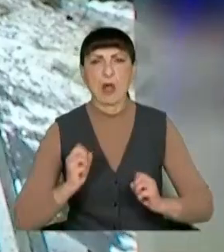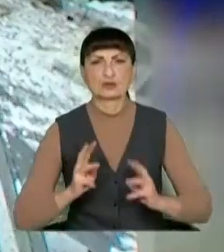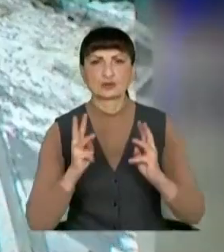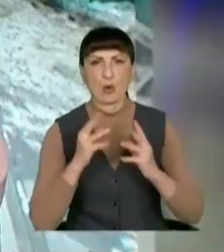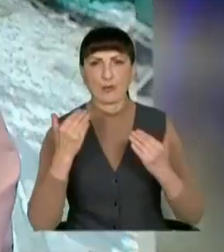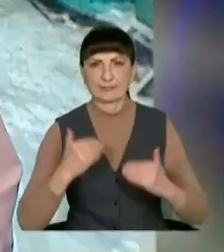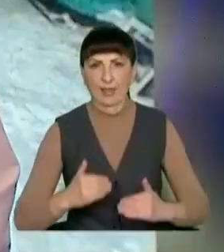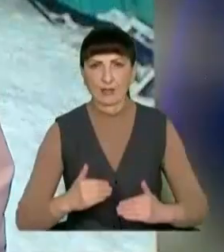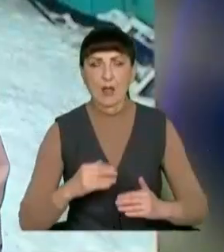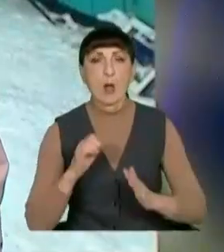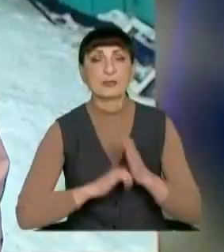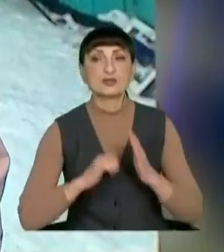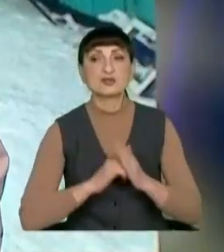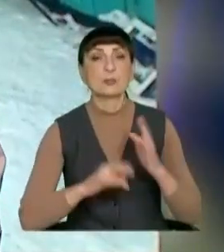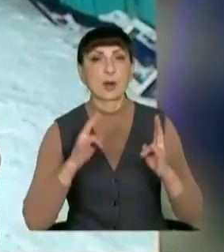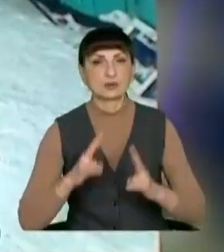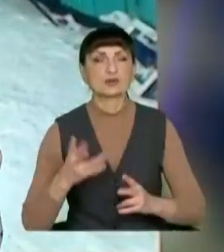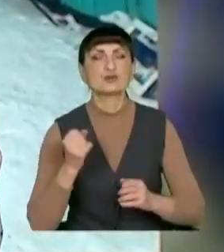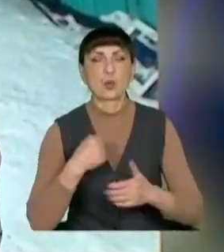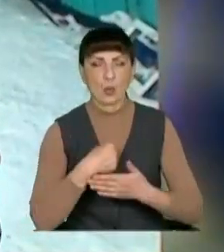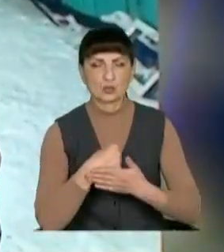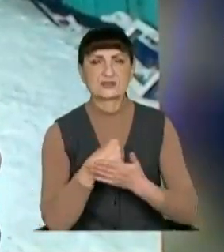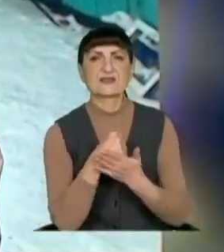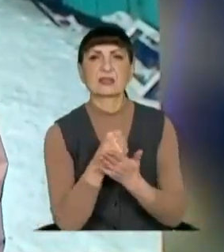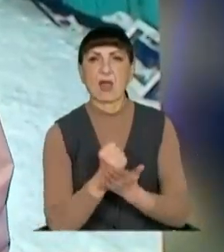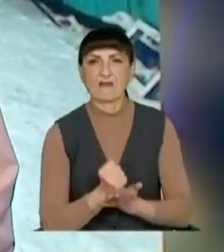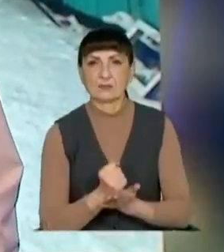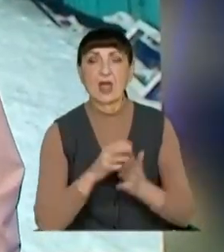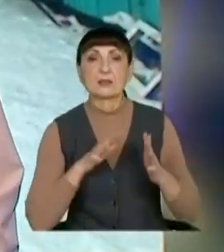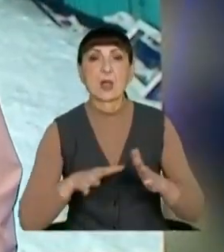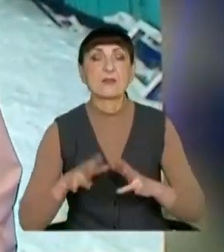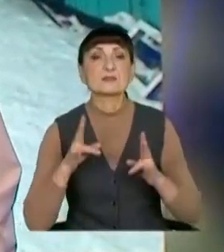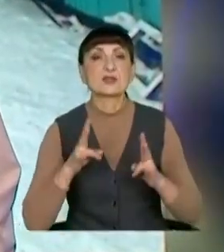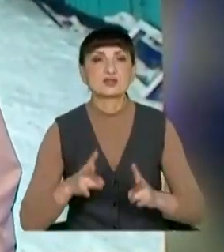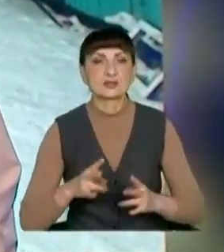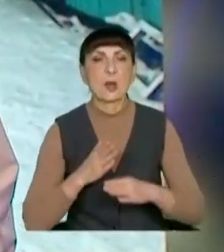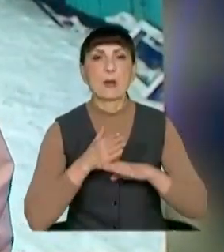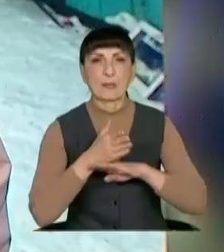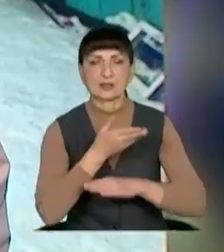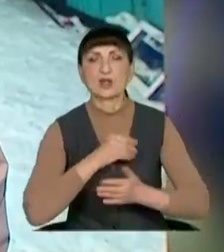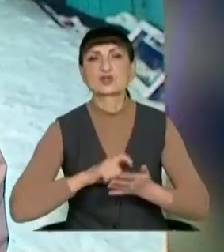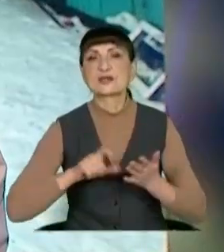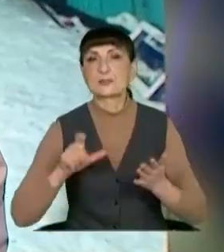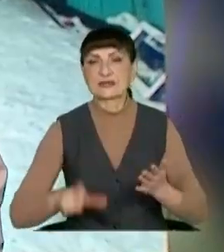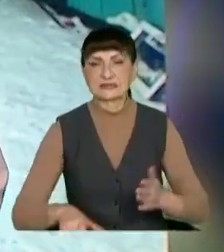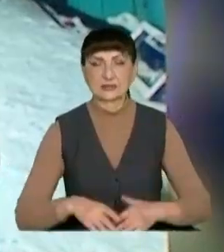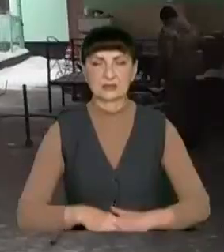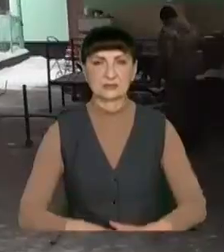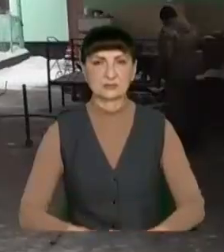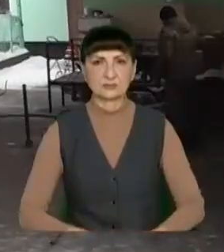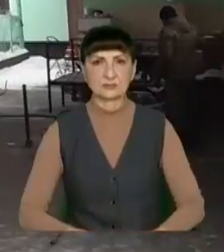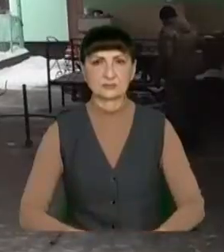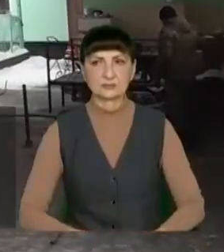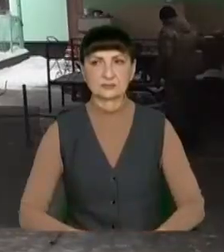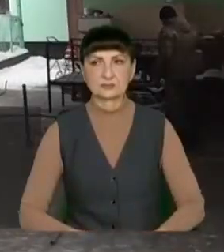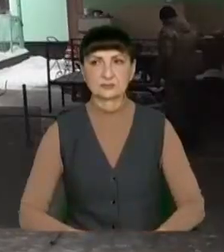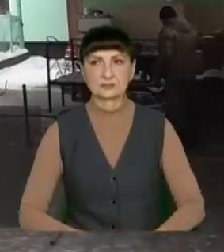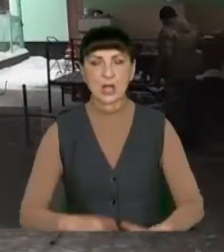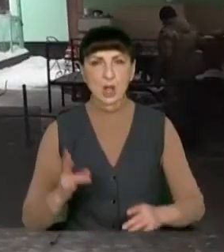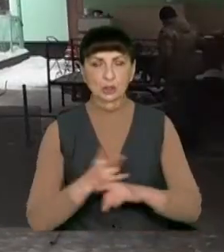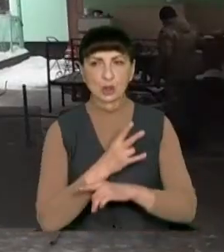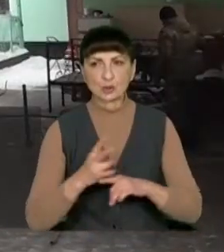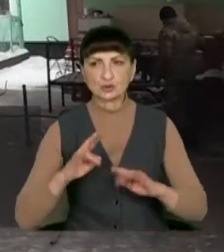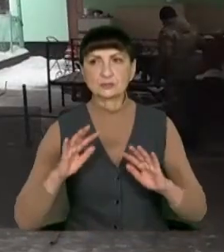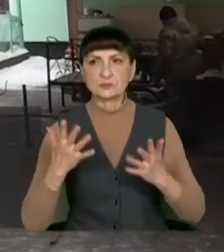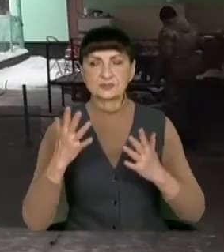тела. Причину происшествия все еще устанавливают. На месте инцидента побывала Аделя Бжаркенова. В ночь